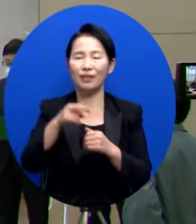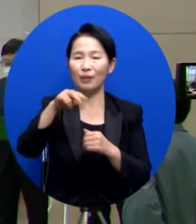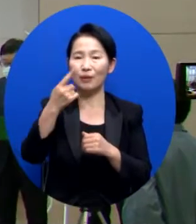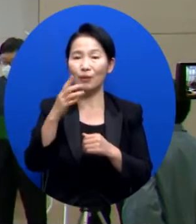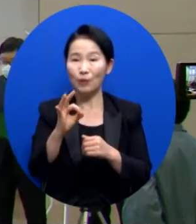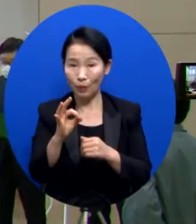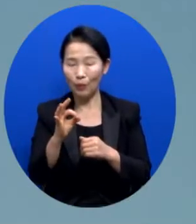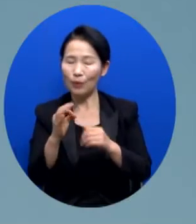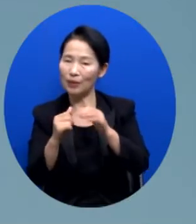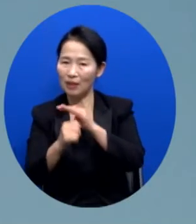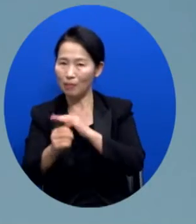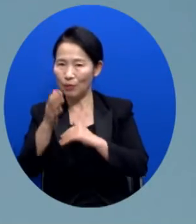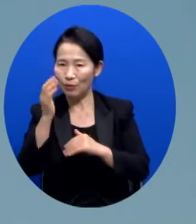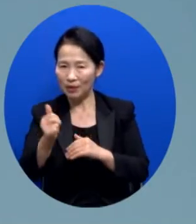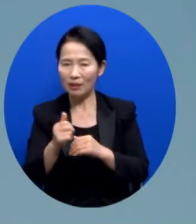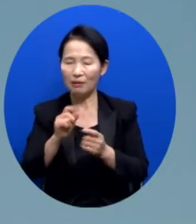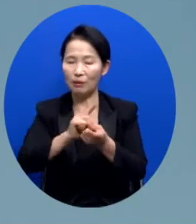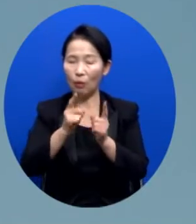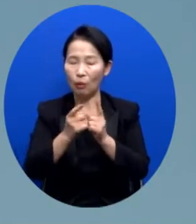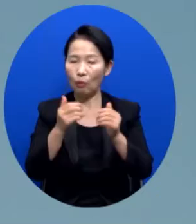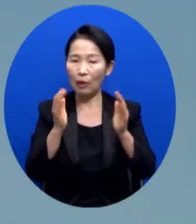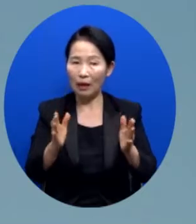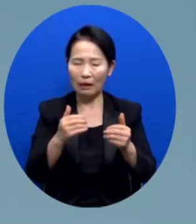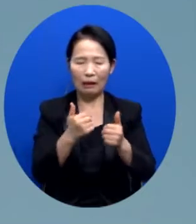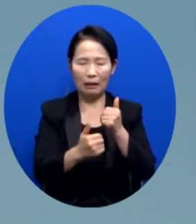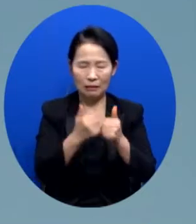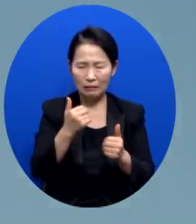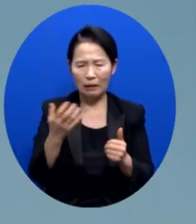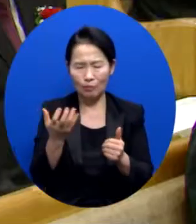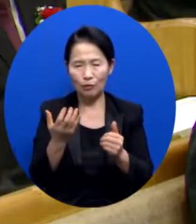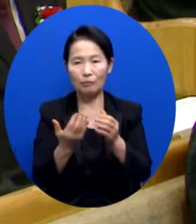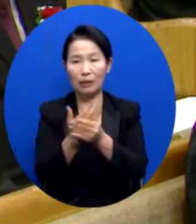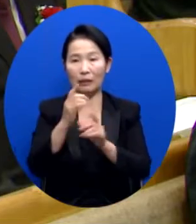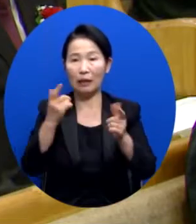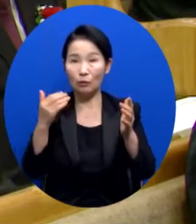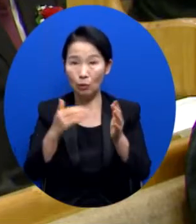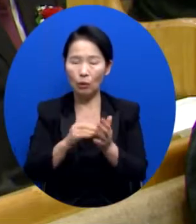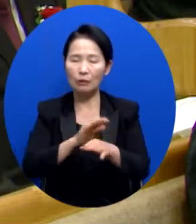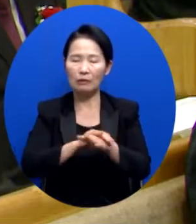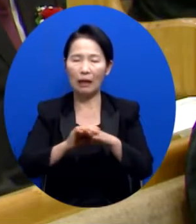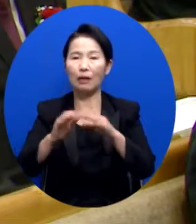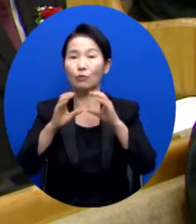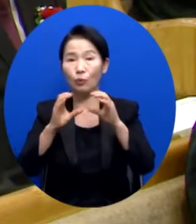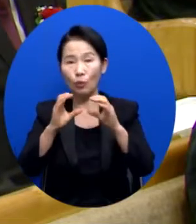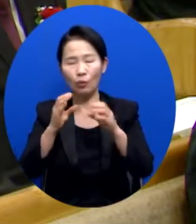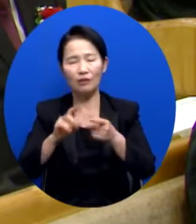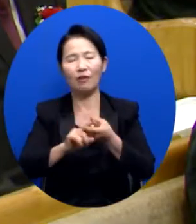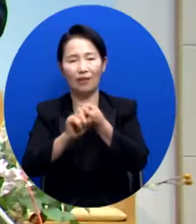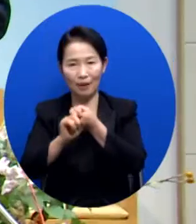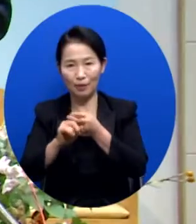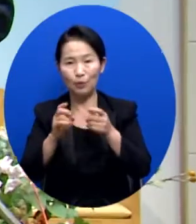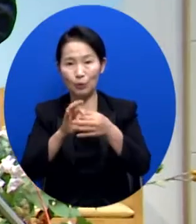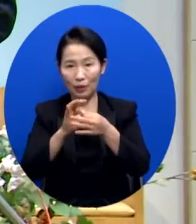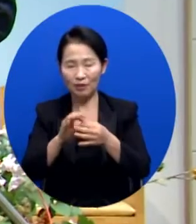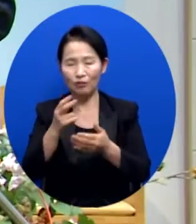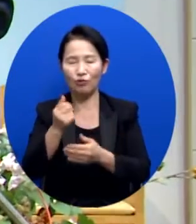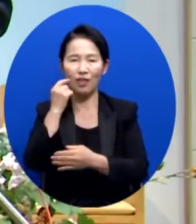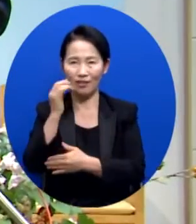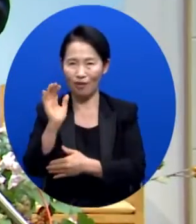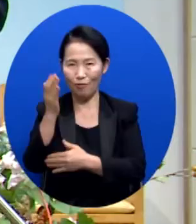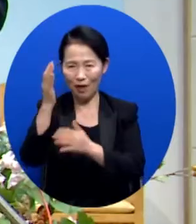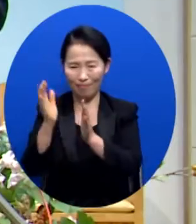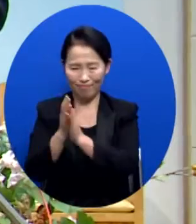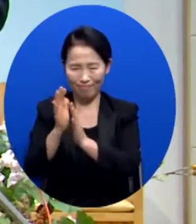대표회장은 서로 간의 갈등과 아픔이 생기지 않도록 잘 소통하고 연합해서 주에 영광을 빛내며 끝까지